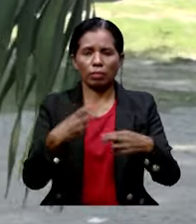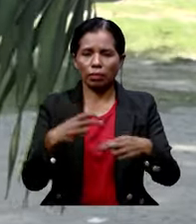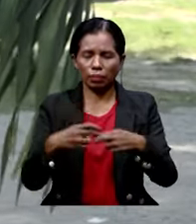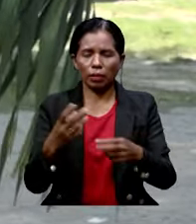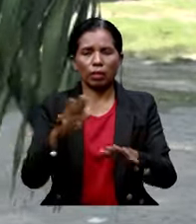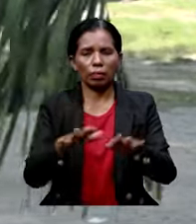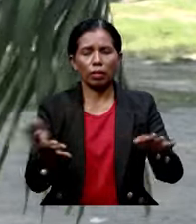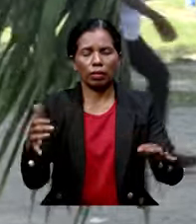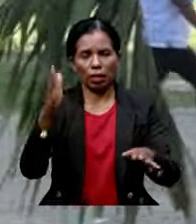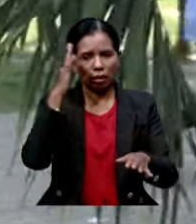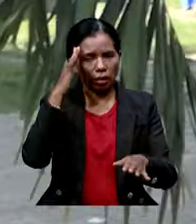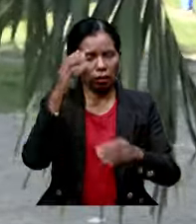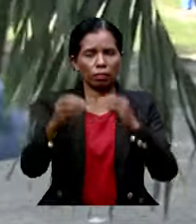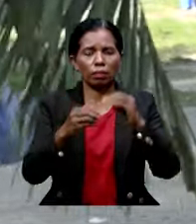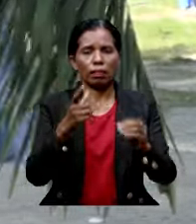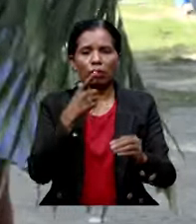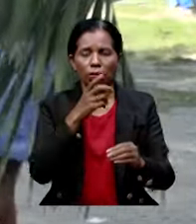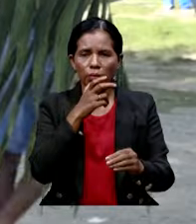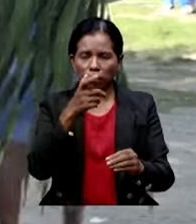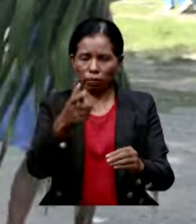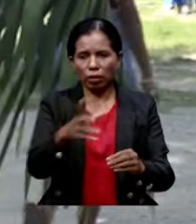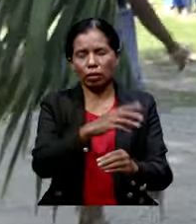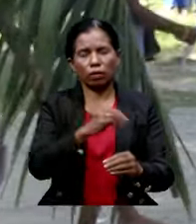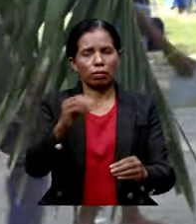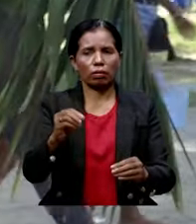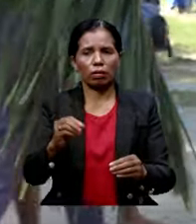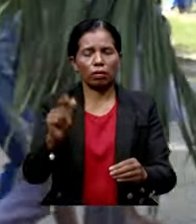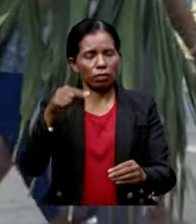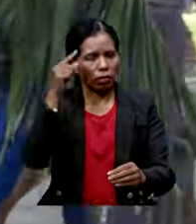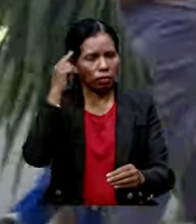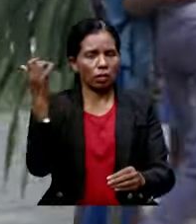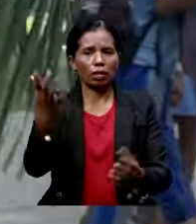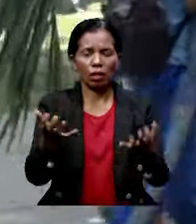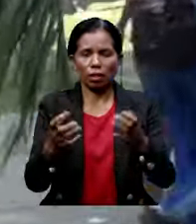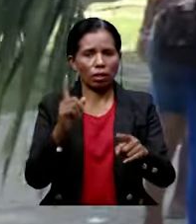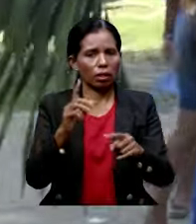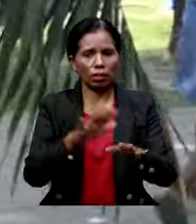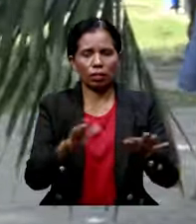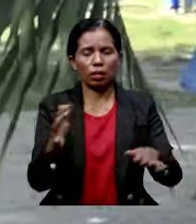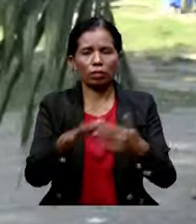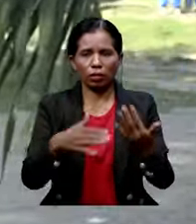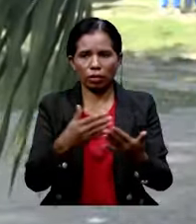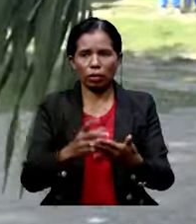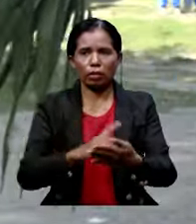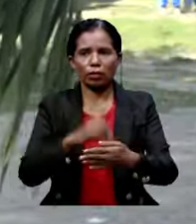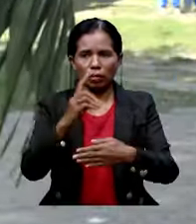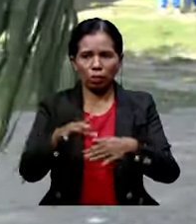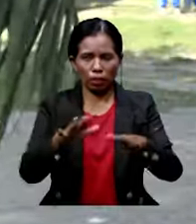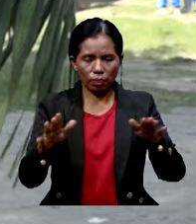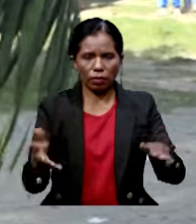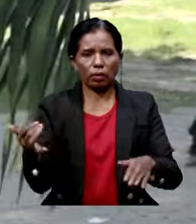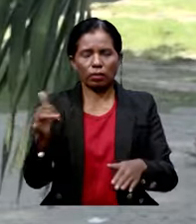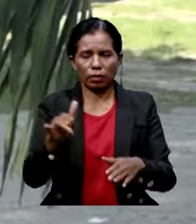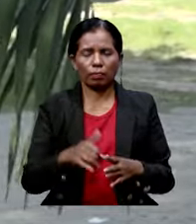itenia guvernu ga iteni ane ami ane saira kolor ami akar kene saira makira labari sira belaten tamba boto to desenvolme fila labari sira laos ba